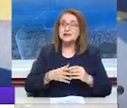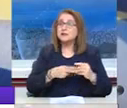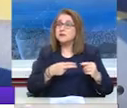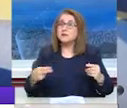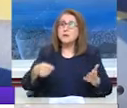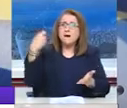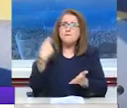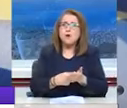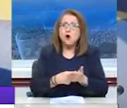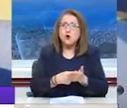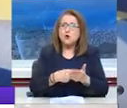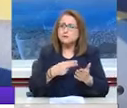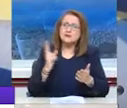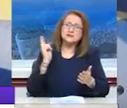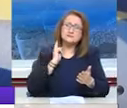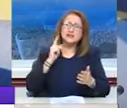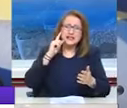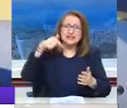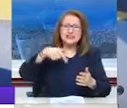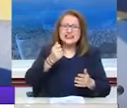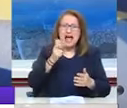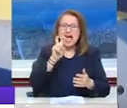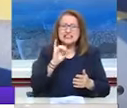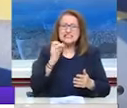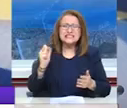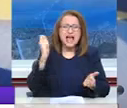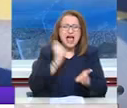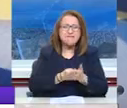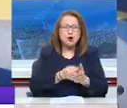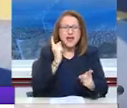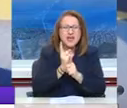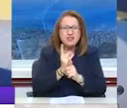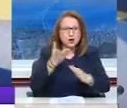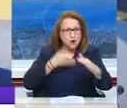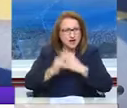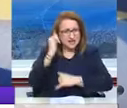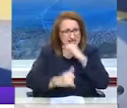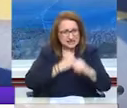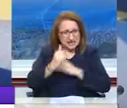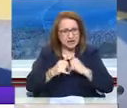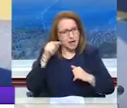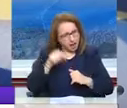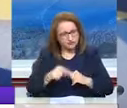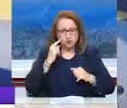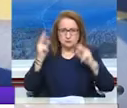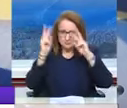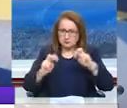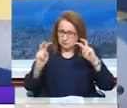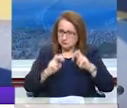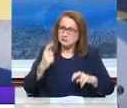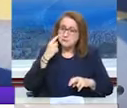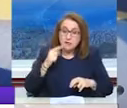της φορολογικής διοίκησης, του τάξης. Το ύψος ενίσχυσης προς την κάθε επιχείρηση θα